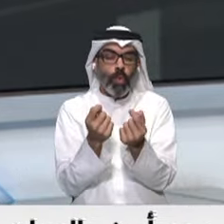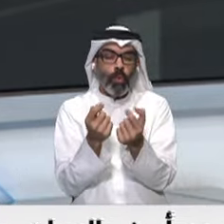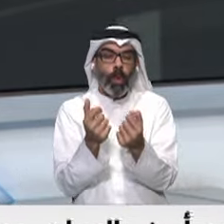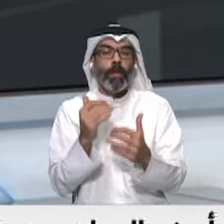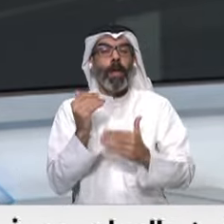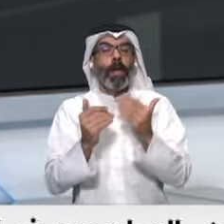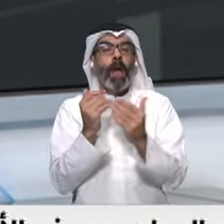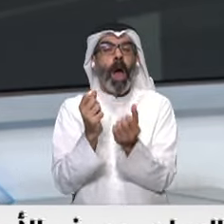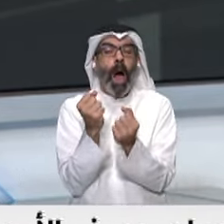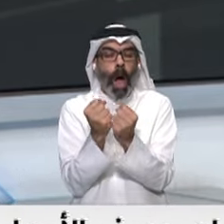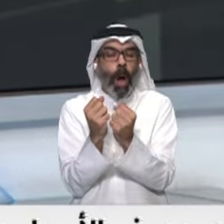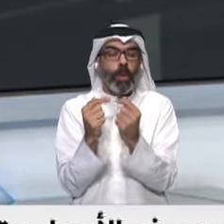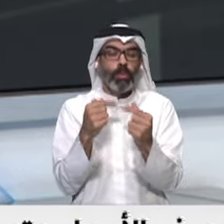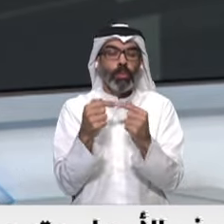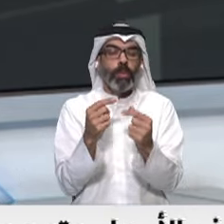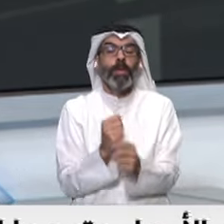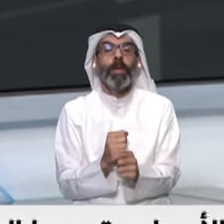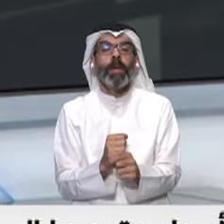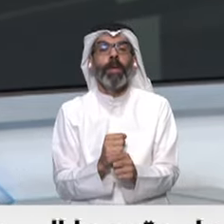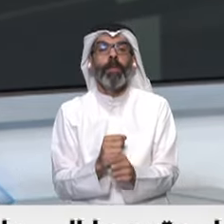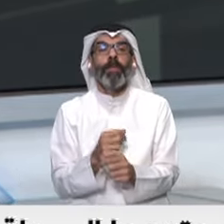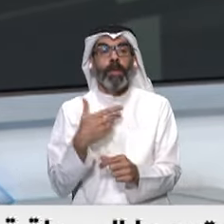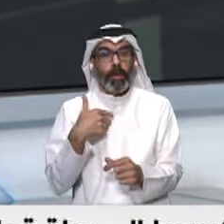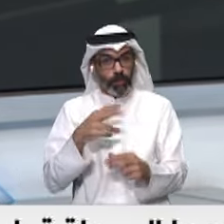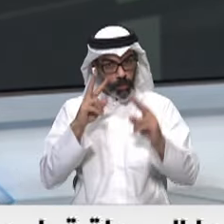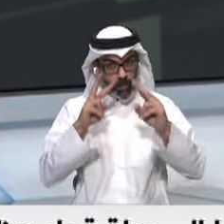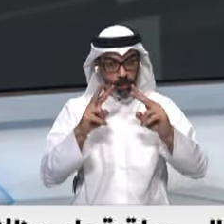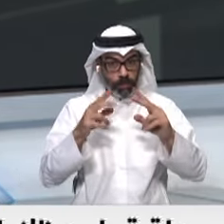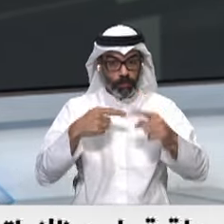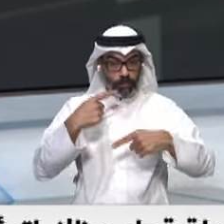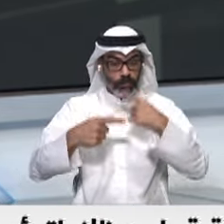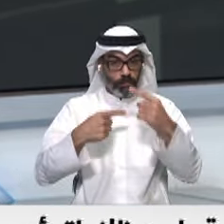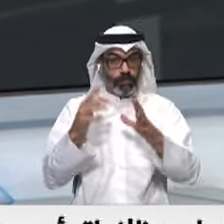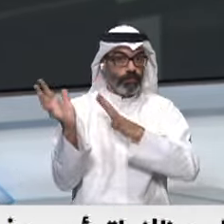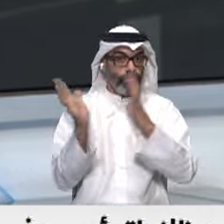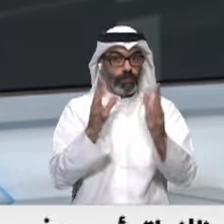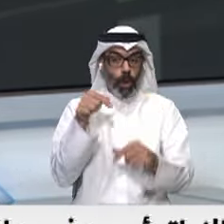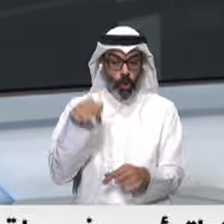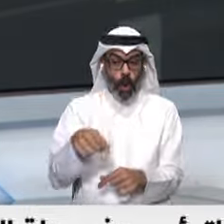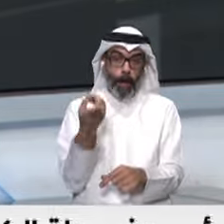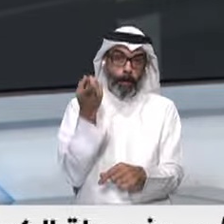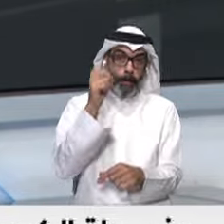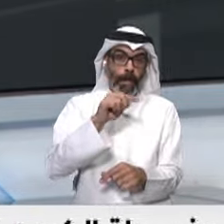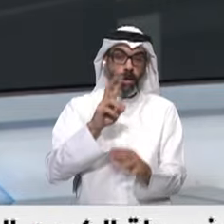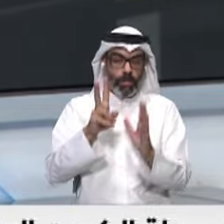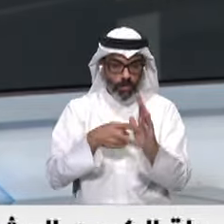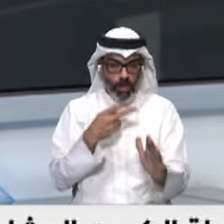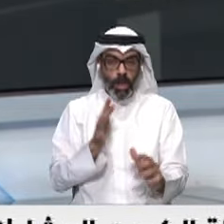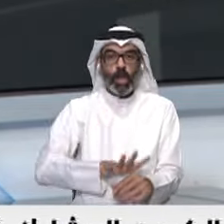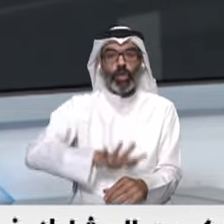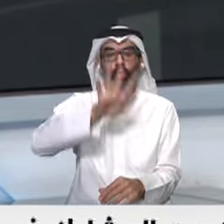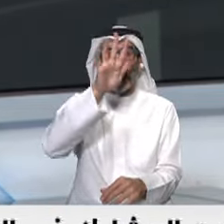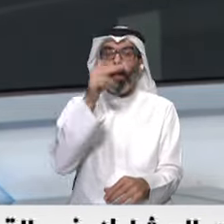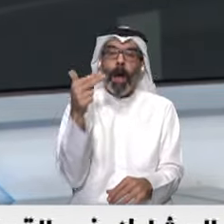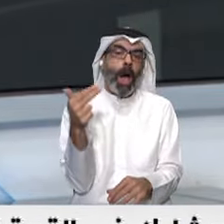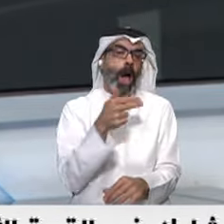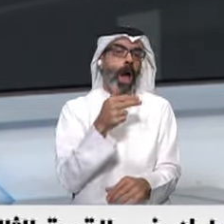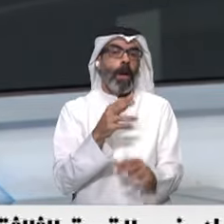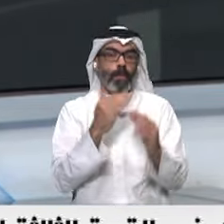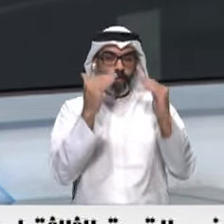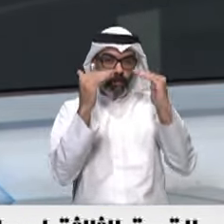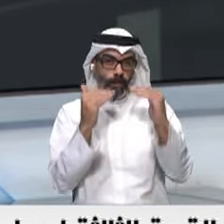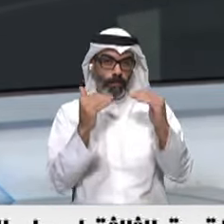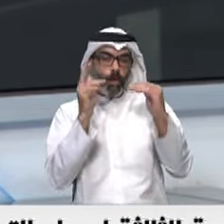10 الى 40 م الساعه اعزائي المشاهدين الكوس راح يستمر ويانا اليوم وباكر بعدها راح ترجع الرياح الشماليه الغربيه وتتراجع